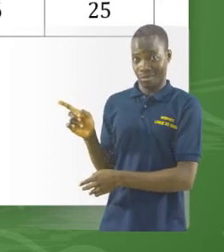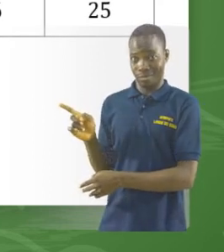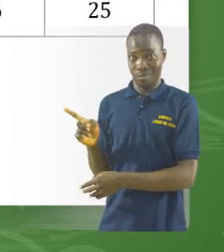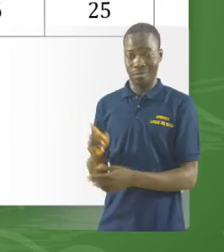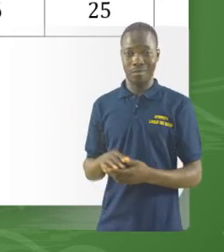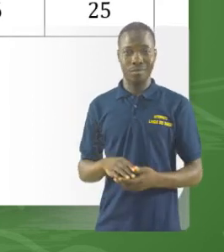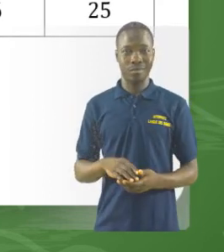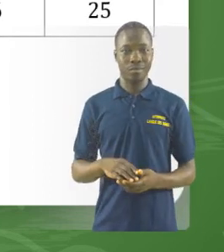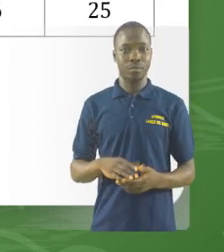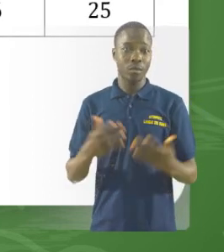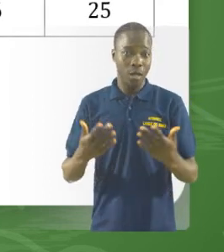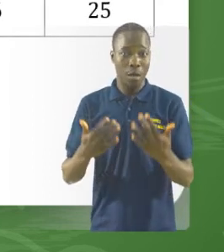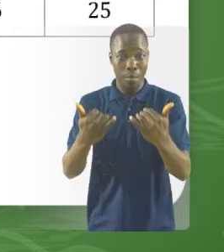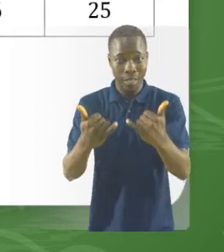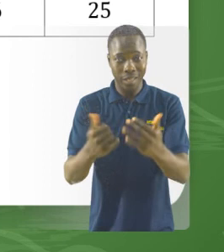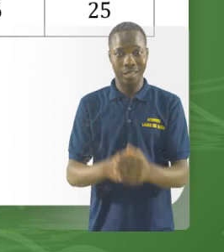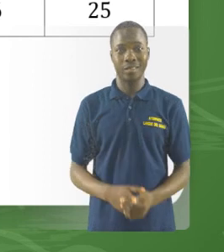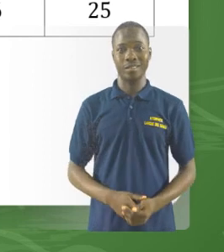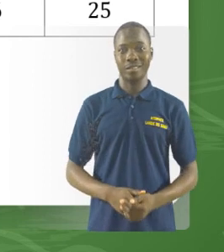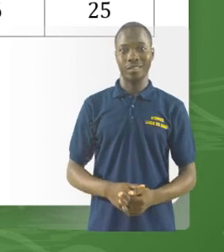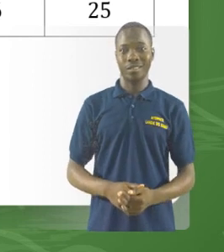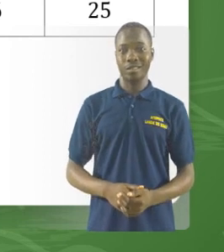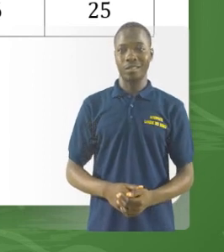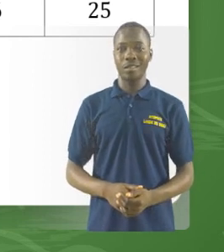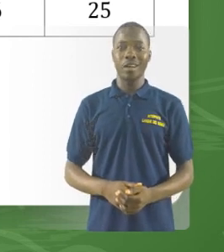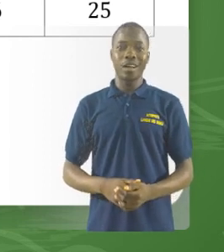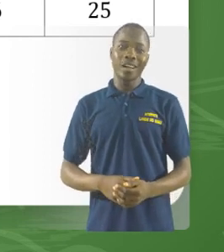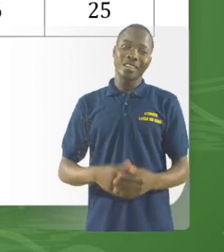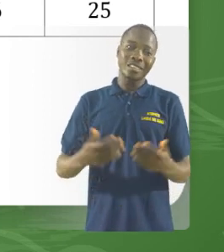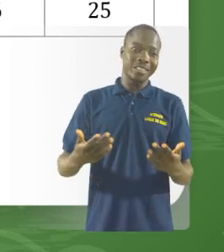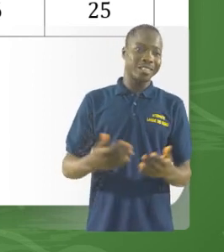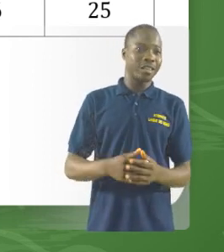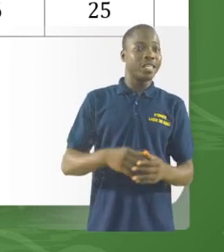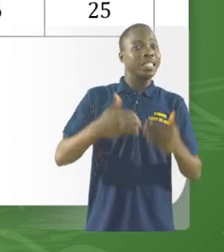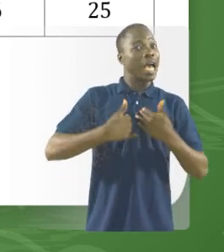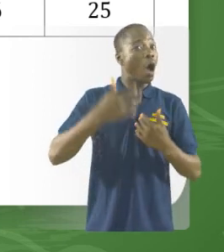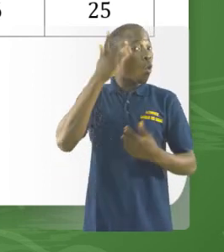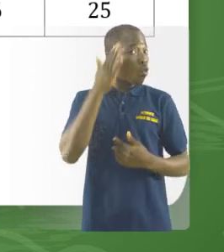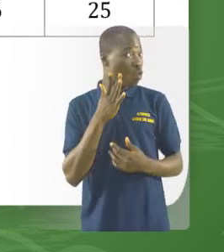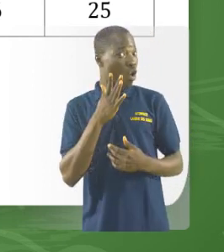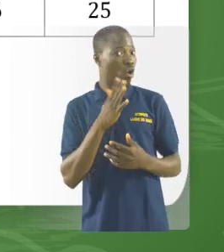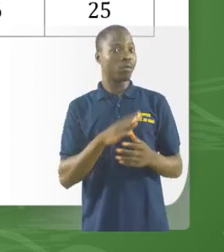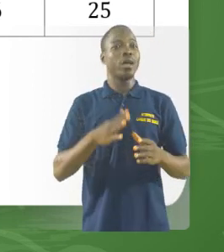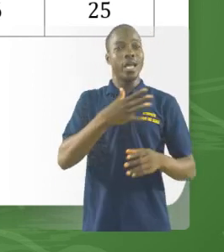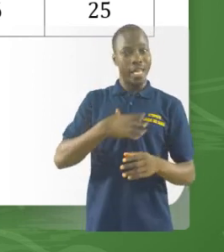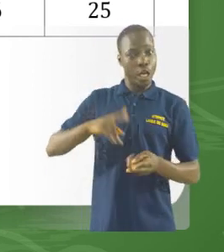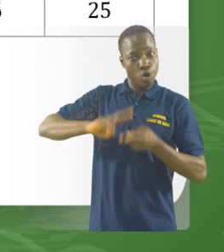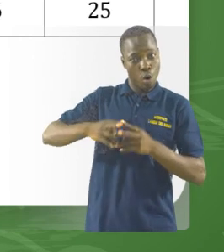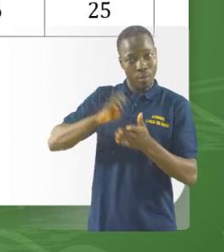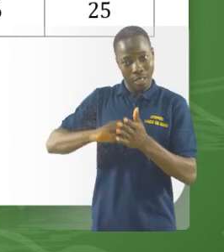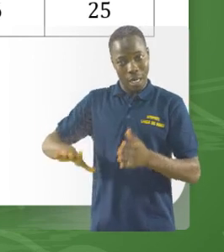Couleur préférée, le rouge. Nombre d'avis favorables, 45.